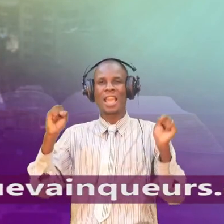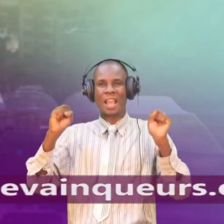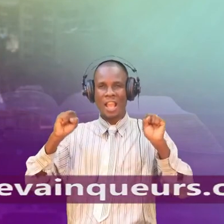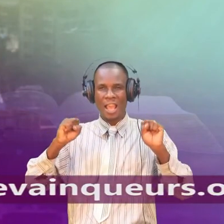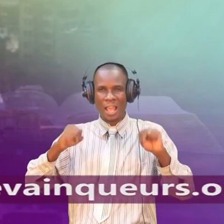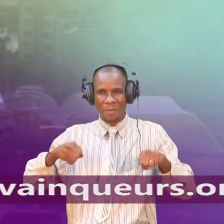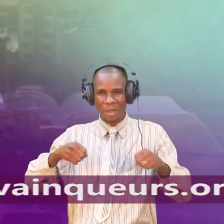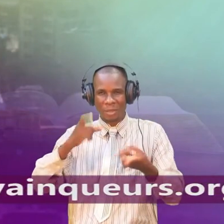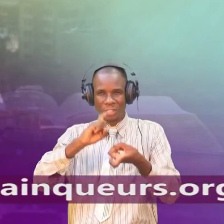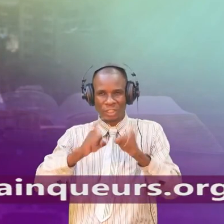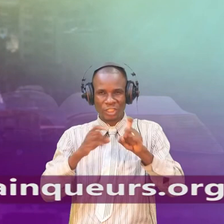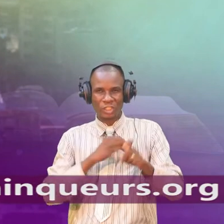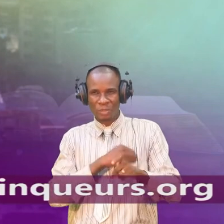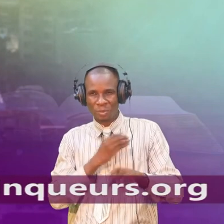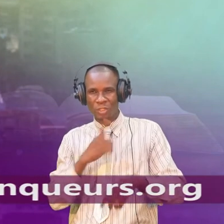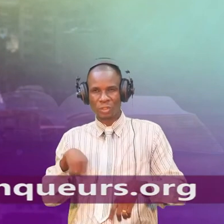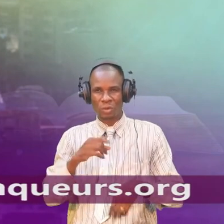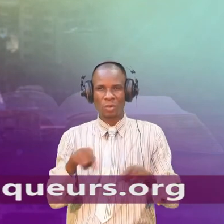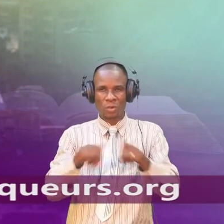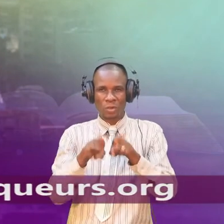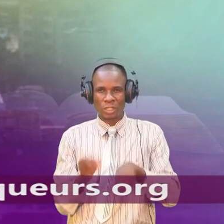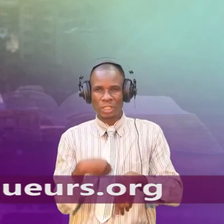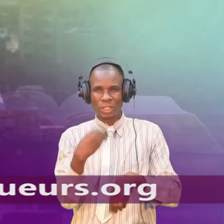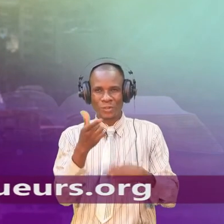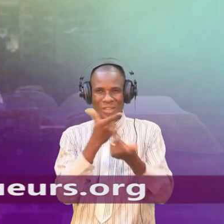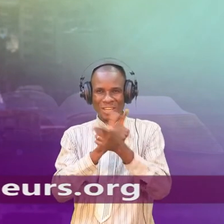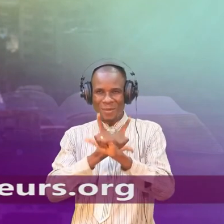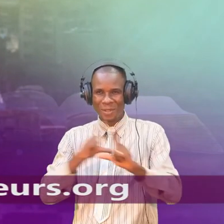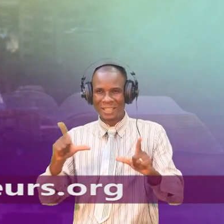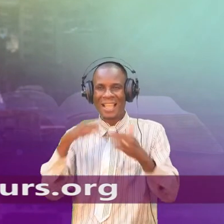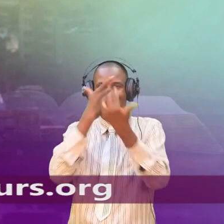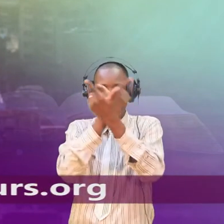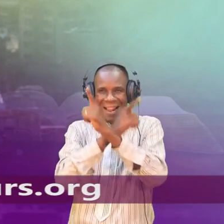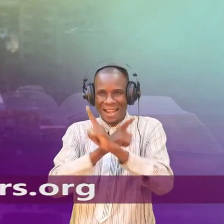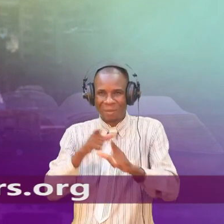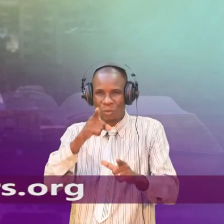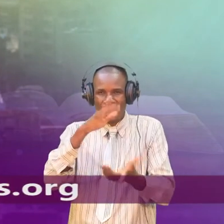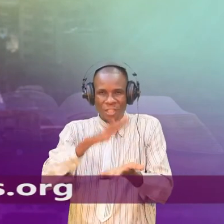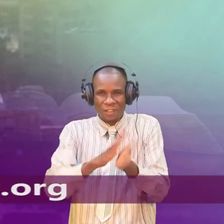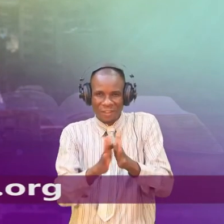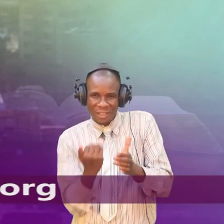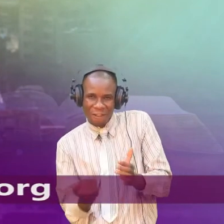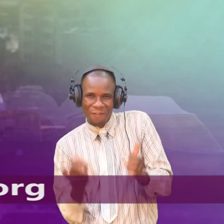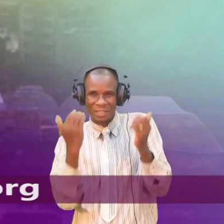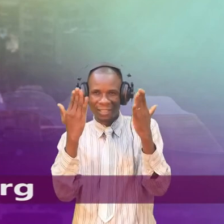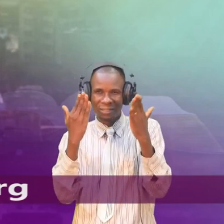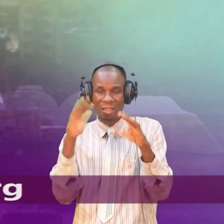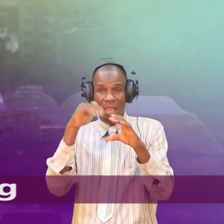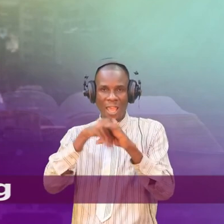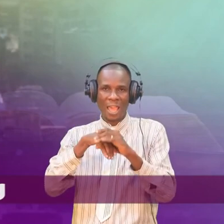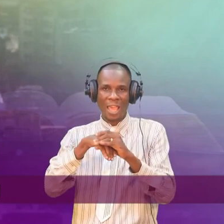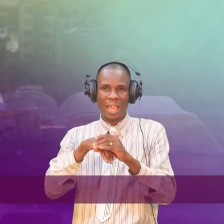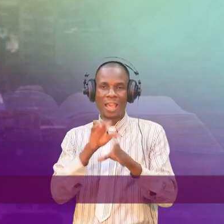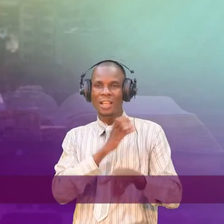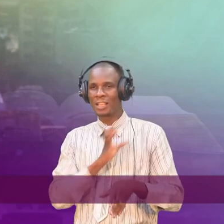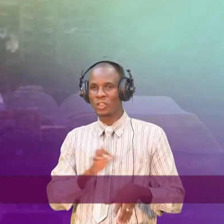kama mtu ambaye peke yake anaweza kukuokoa wewe kupitia damu ile iliyomwagika